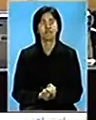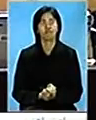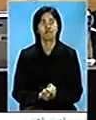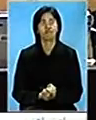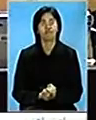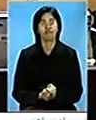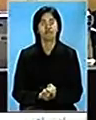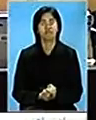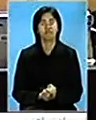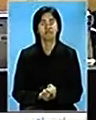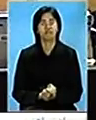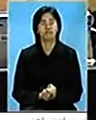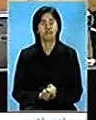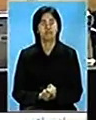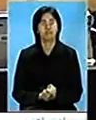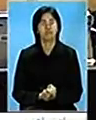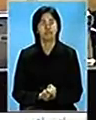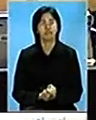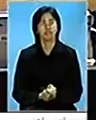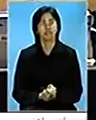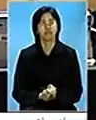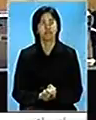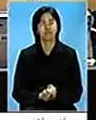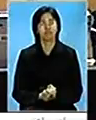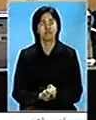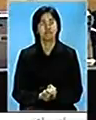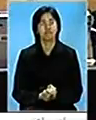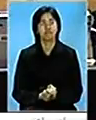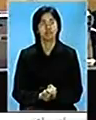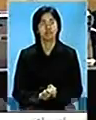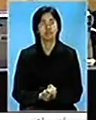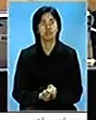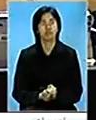จะให้ผมอภิปรายเลยนะจะให้พี่หมอ เนี่ยอย่างนี้นะ